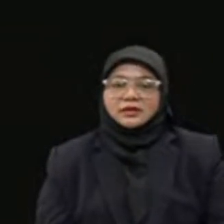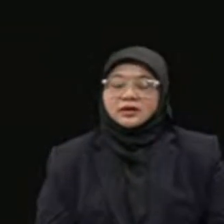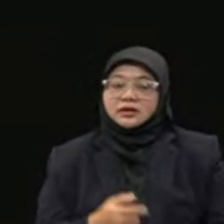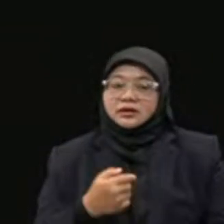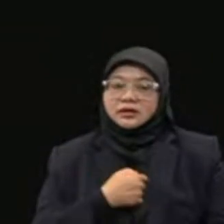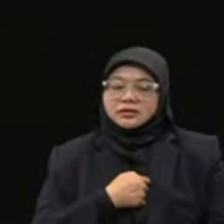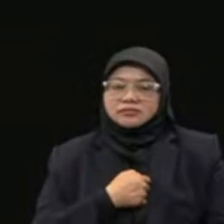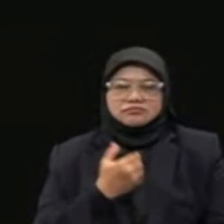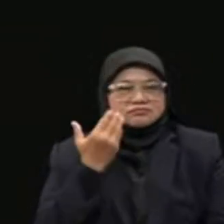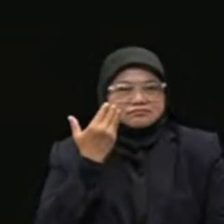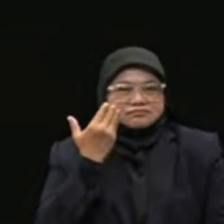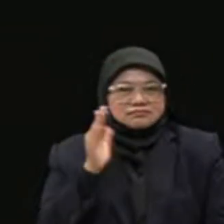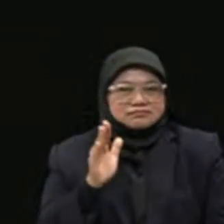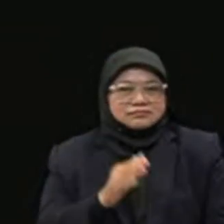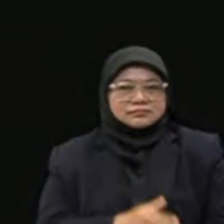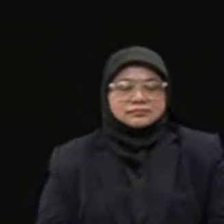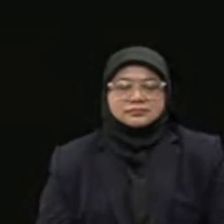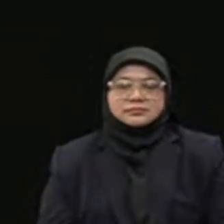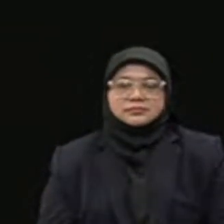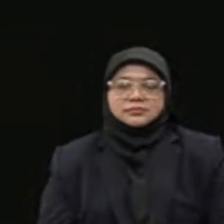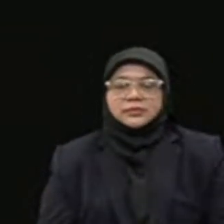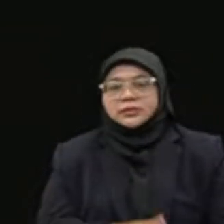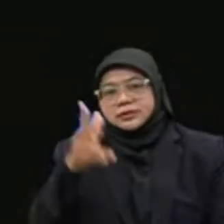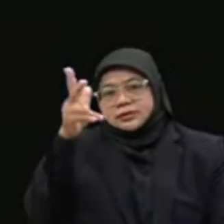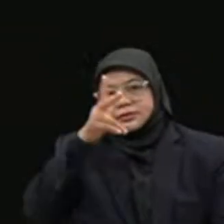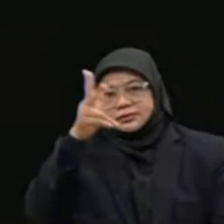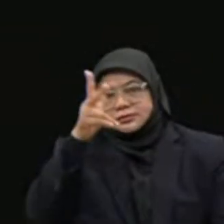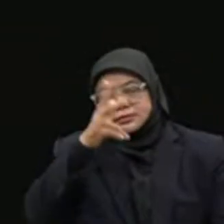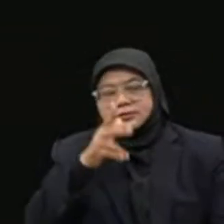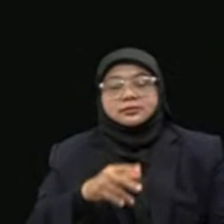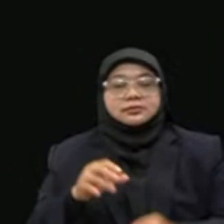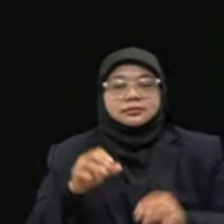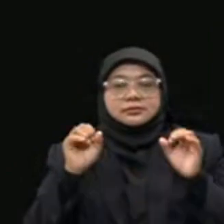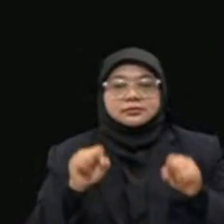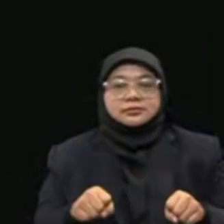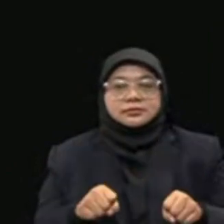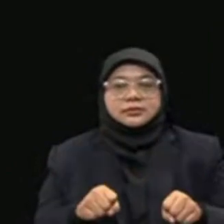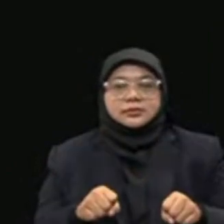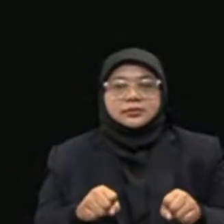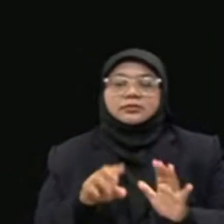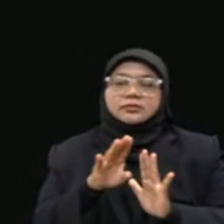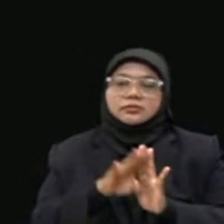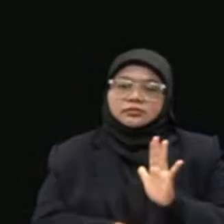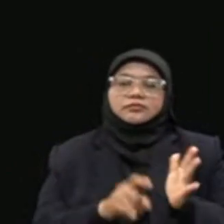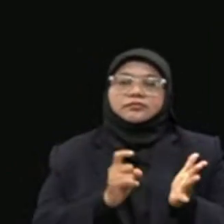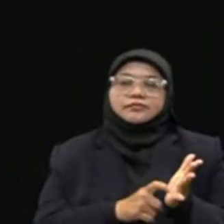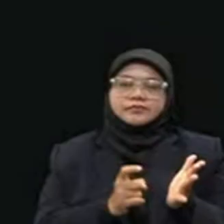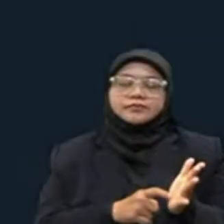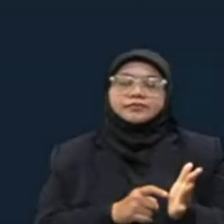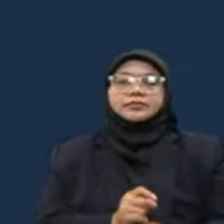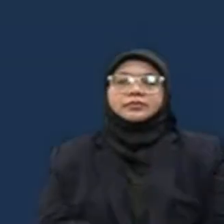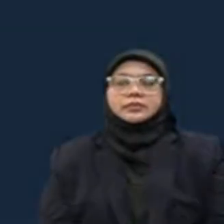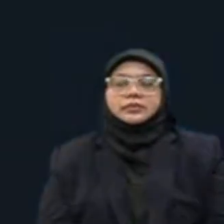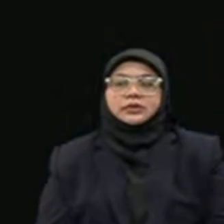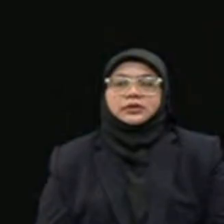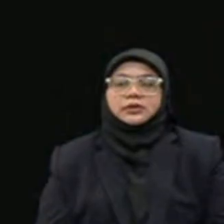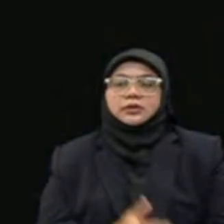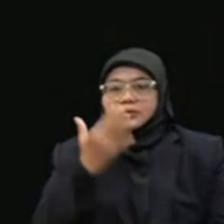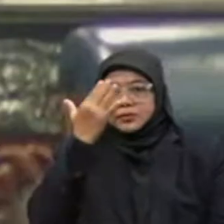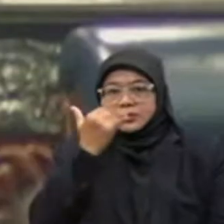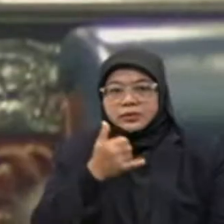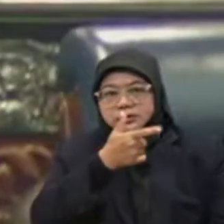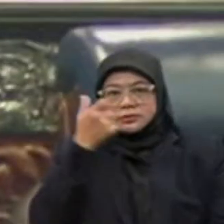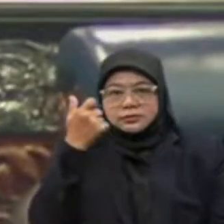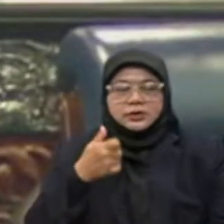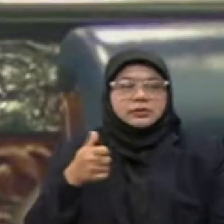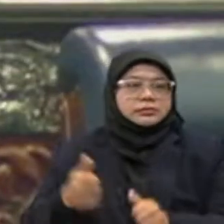Bagaimana ya kerajaan boleh mengurangkan hutang sebab setiap